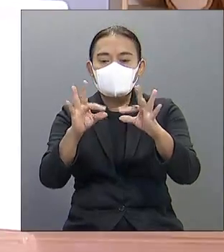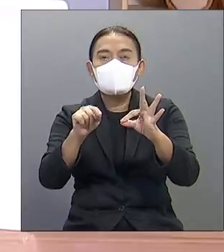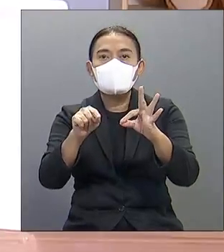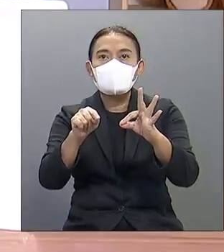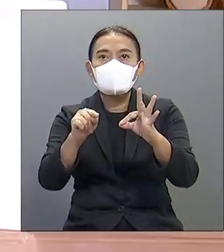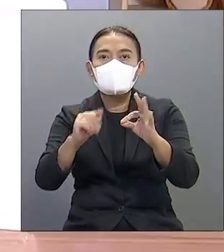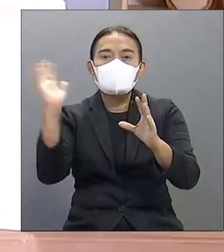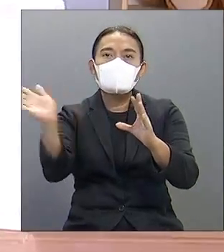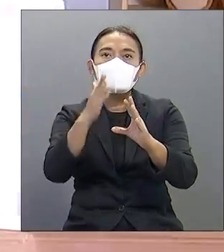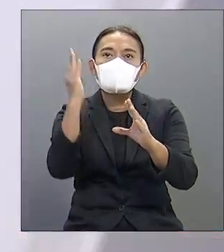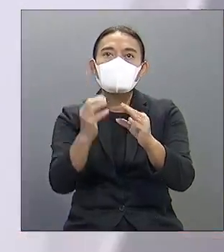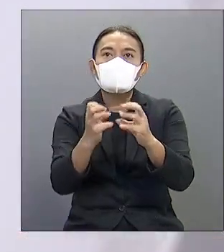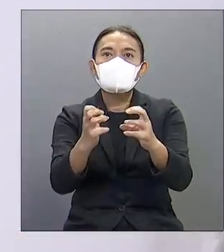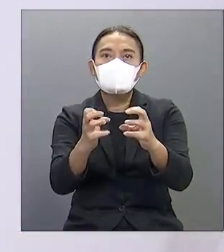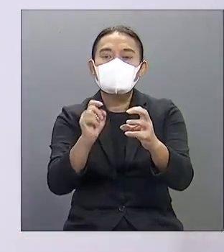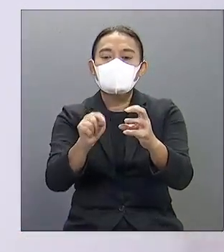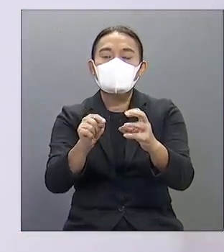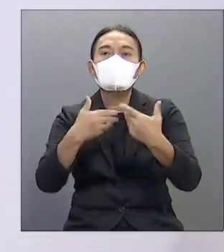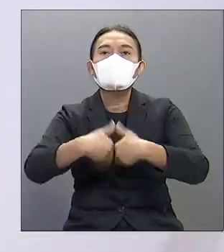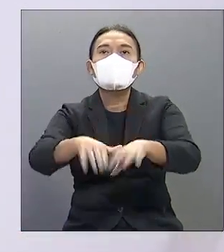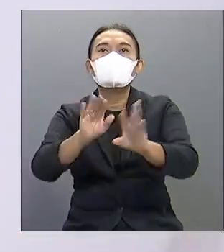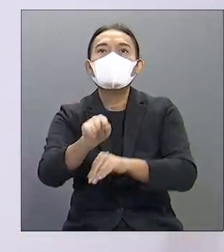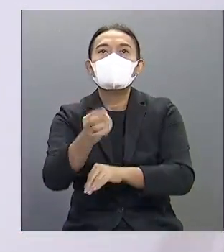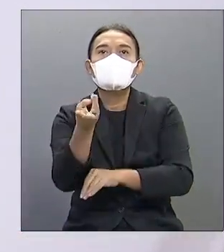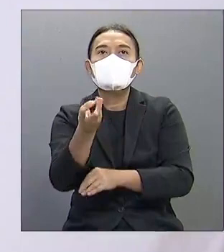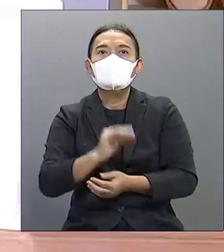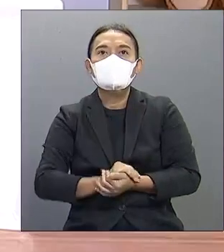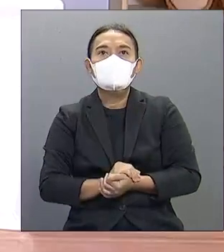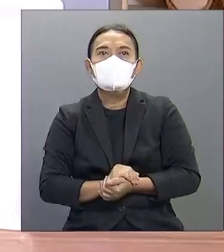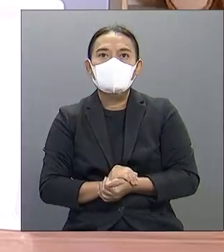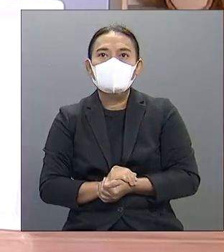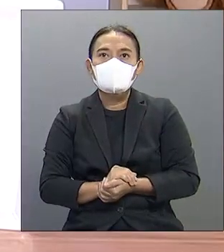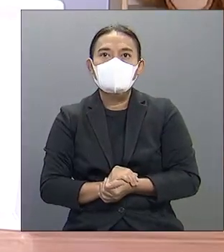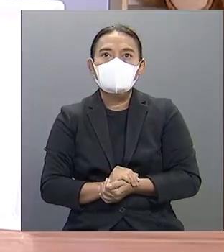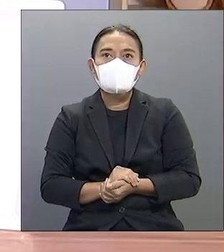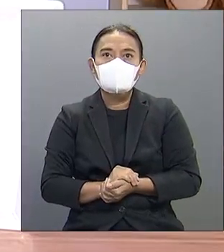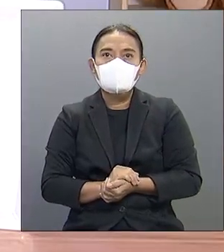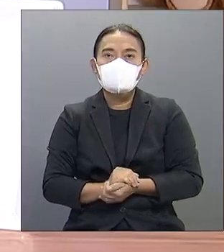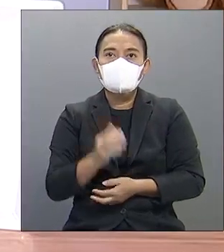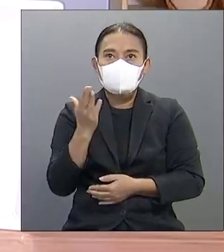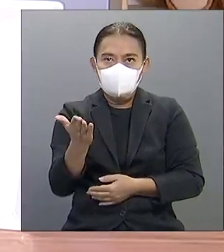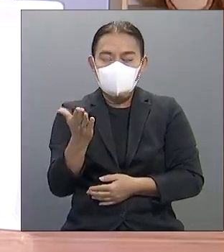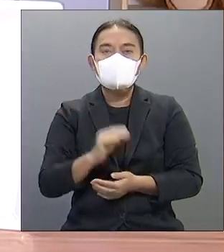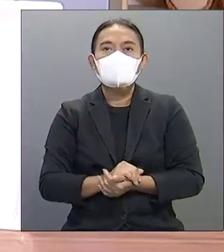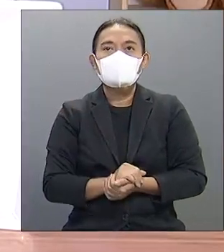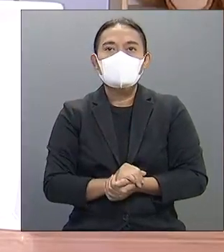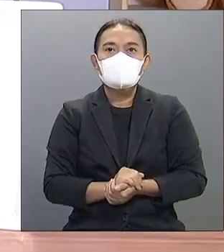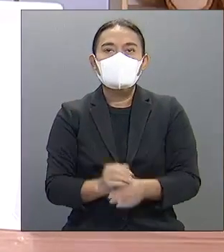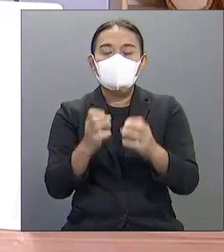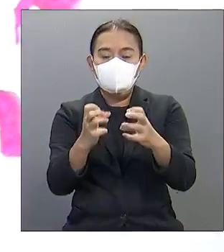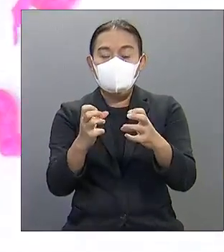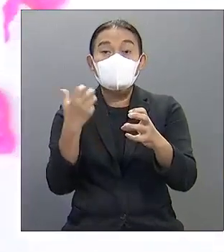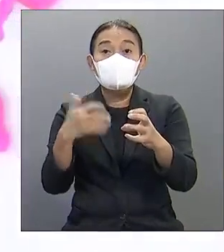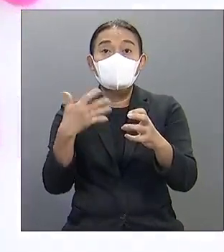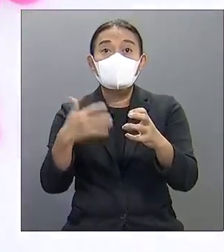พอเวลาเราทำไว้แบบเนี้ยทิ้งไว้สักพักนึงนะคะเวลาโดนอากาศปุ๊บ เจลแฟนซีกับกลิ่นชักโครกที่เราทำมันก็จะแข็งแล้วเสร็จ